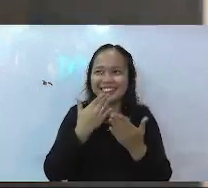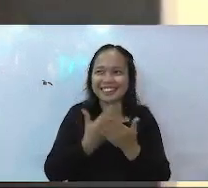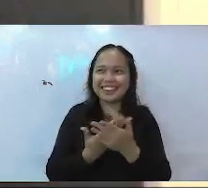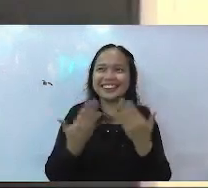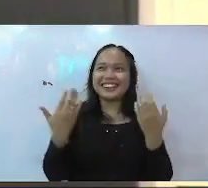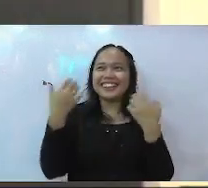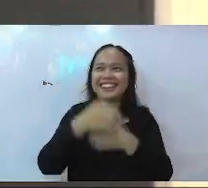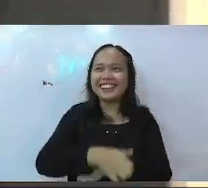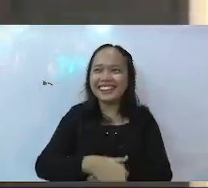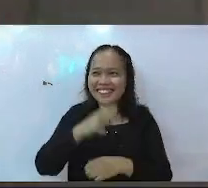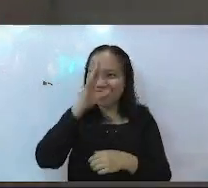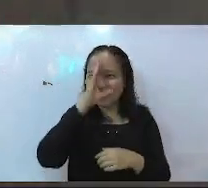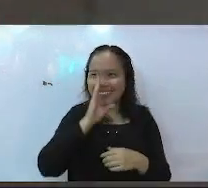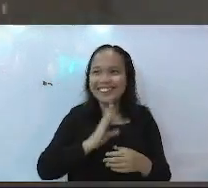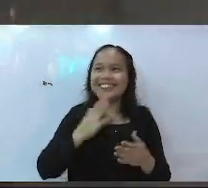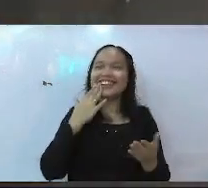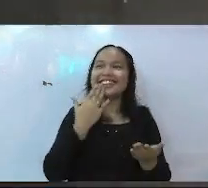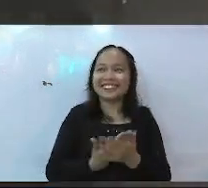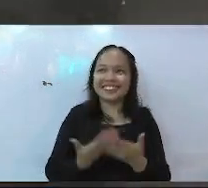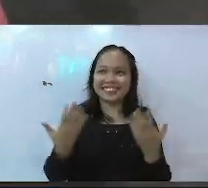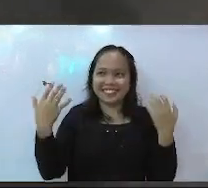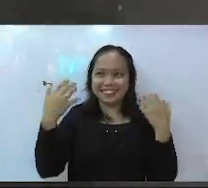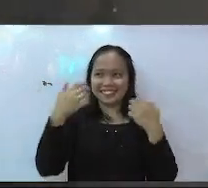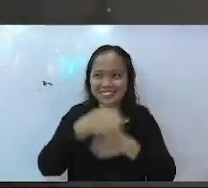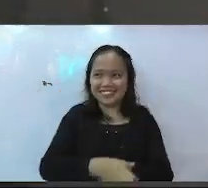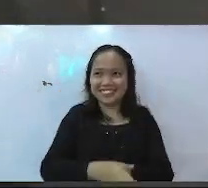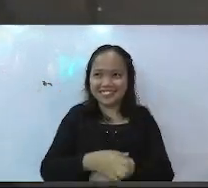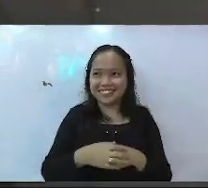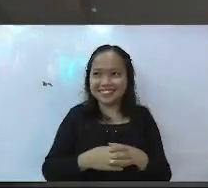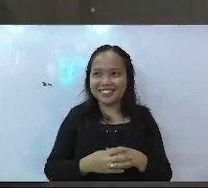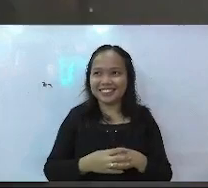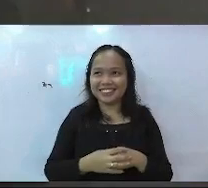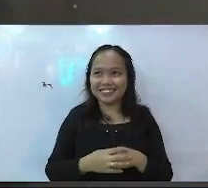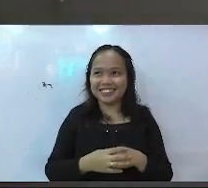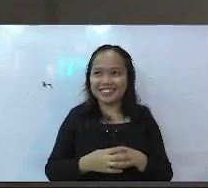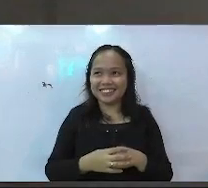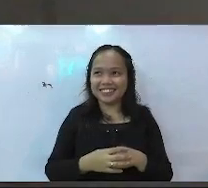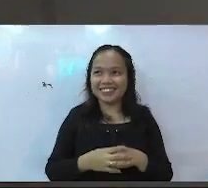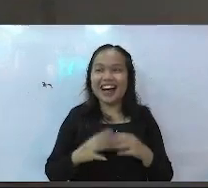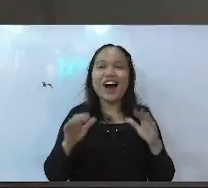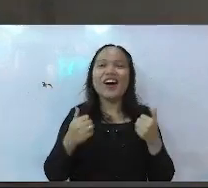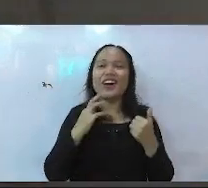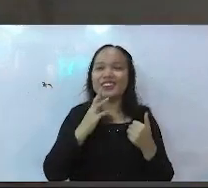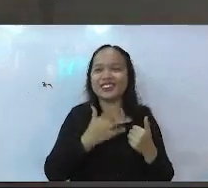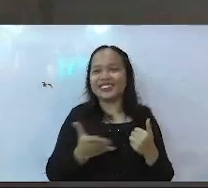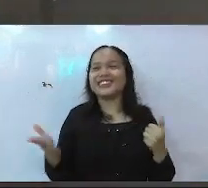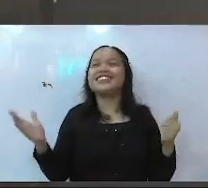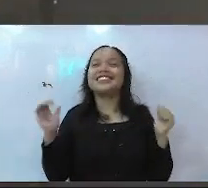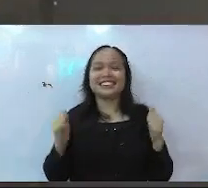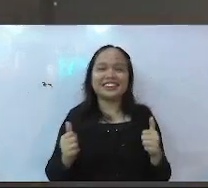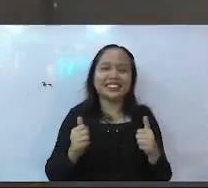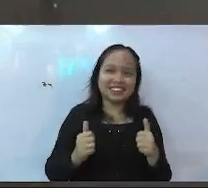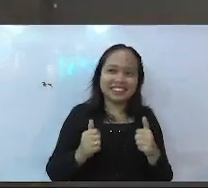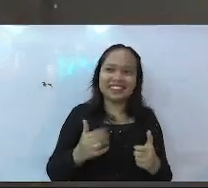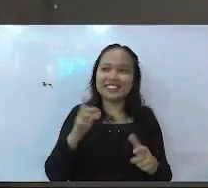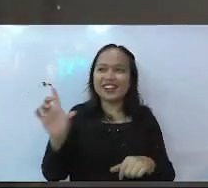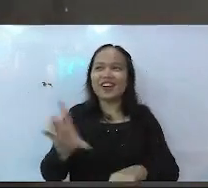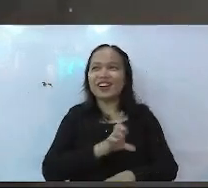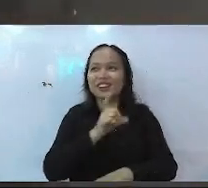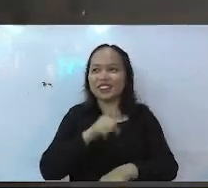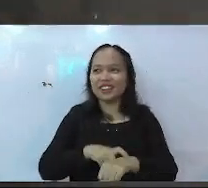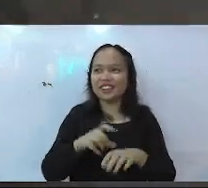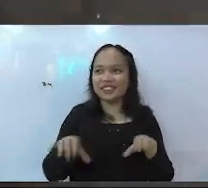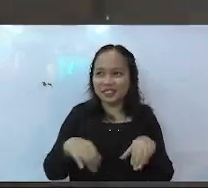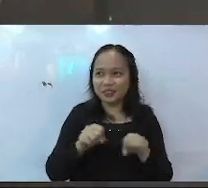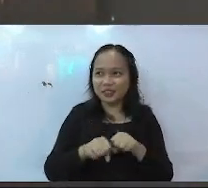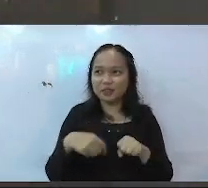f magabi j magandandang gabi Sir kamusta ka Okay lang po anan matagal na daw tayo nagtaho kaya bumalik